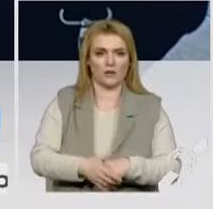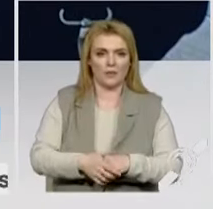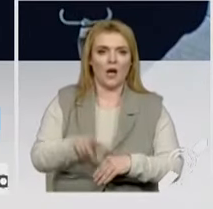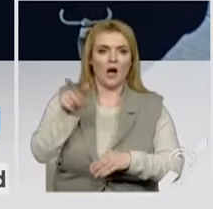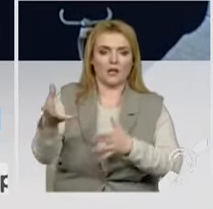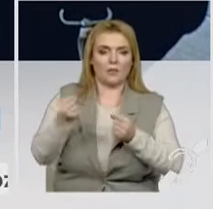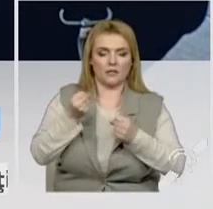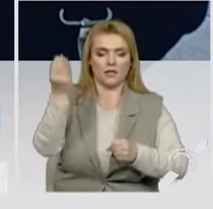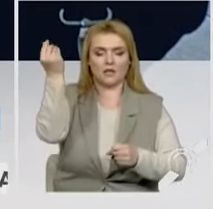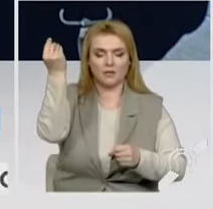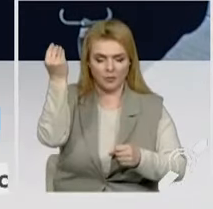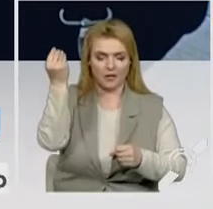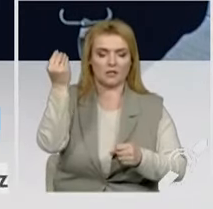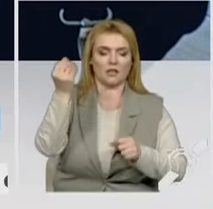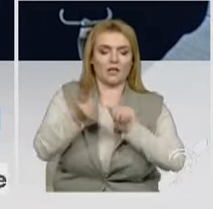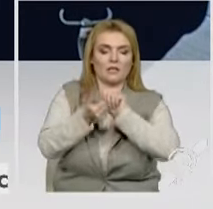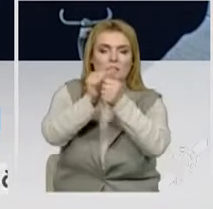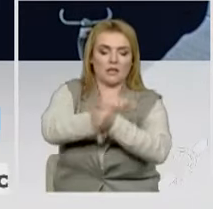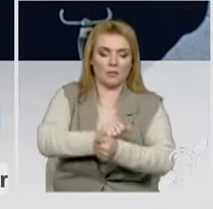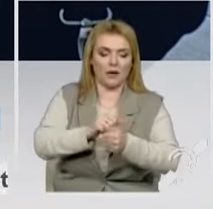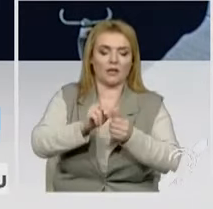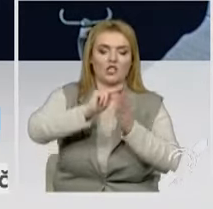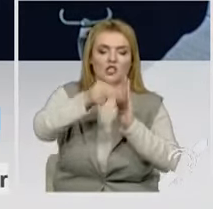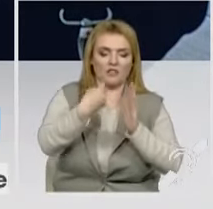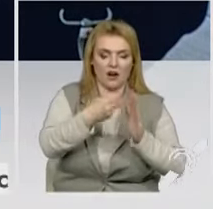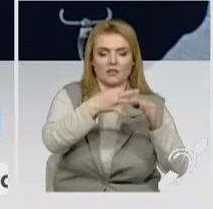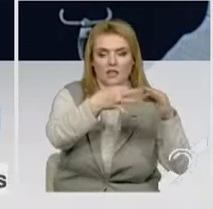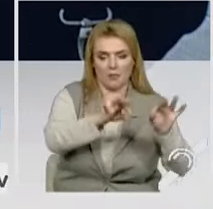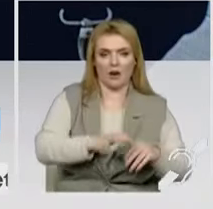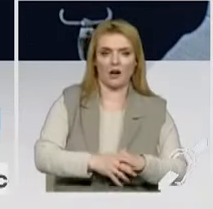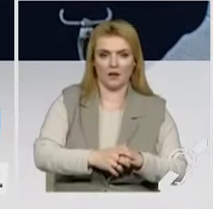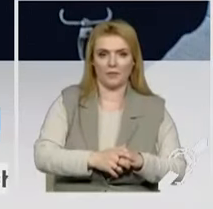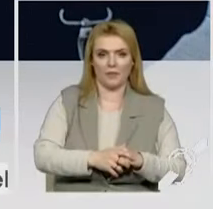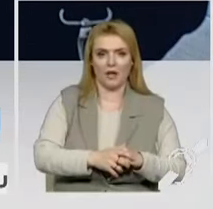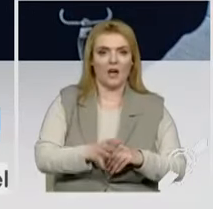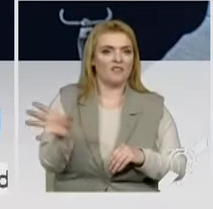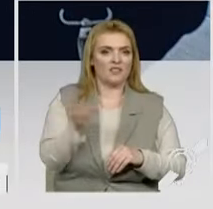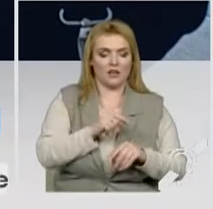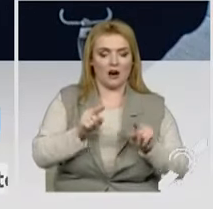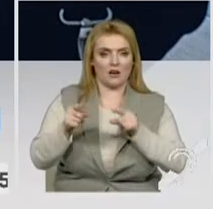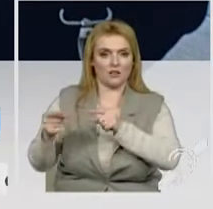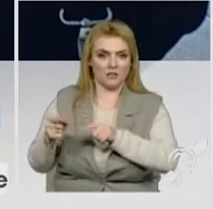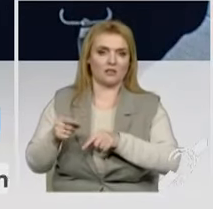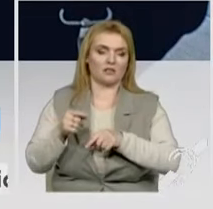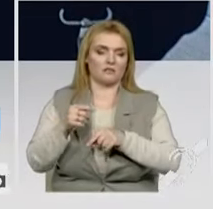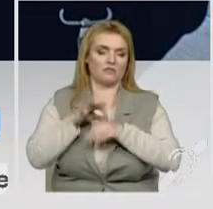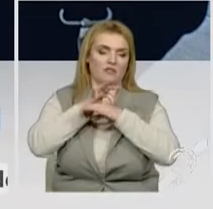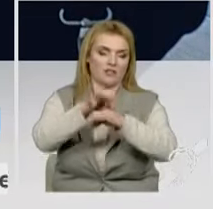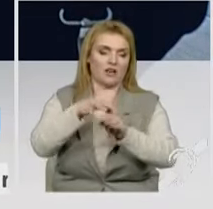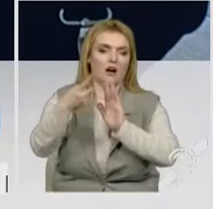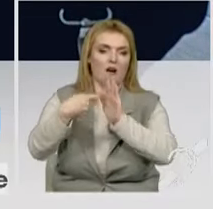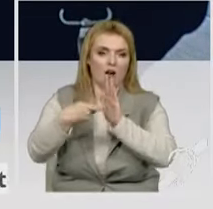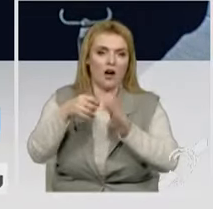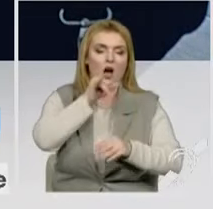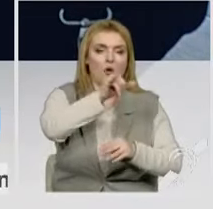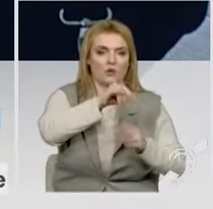de la agenții economici în schimbul eliberării autorizațiilor de mediu. Suspecții au fost reținuți pentru audiere, iar la perchezițiile